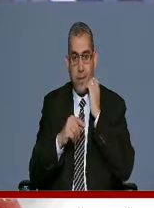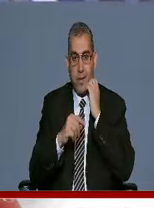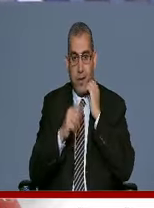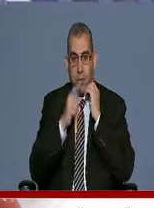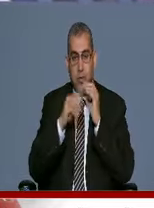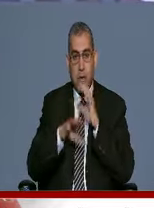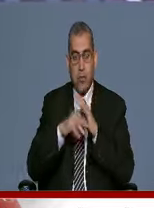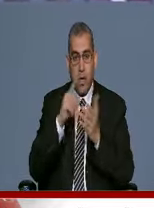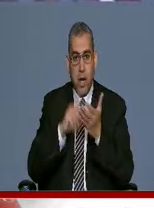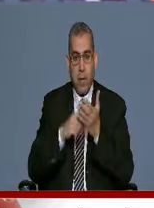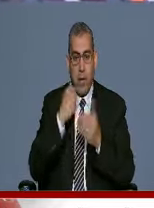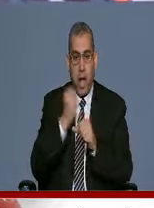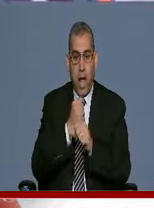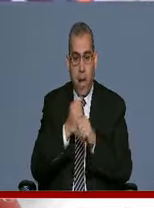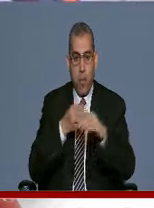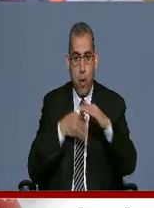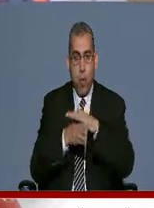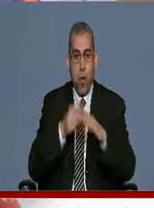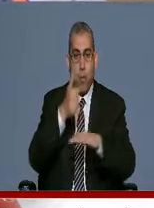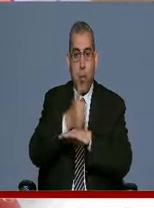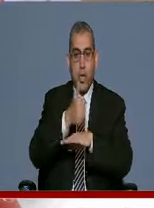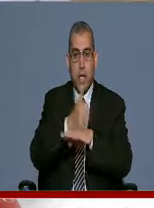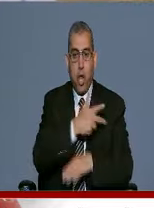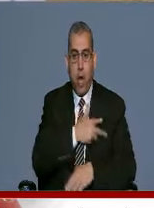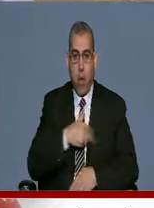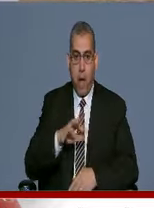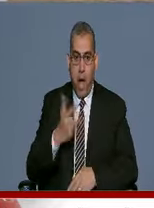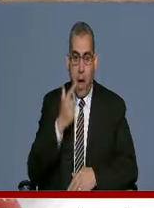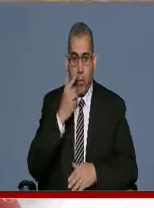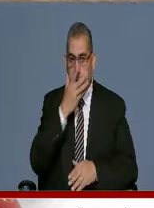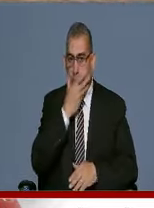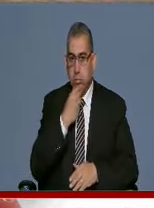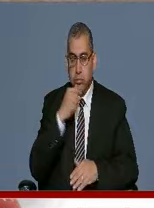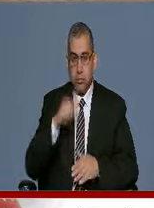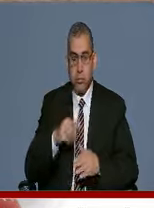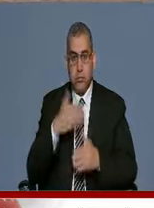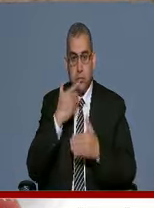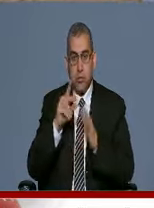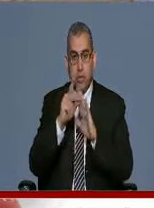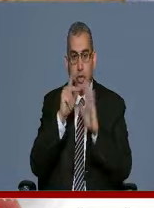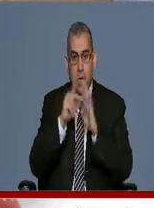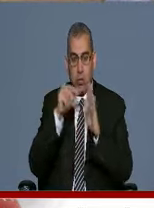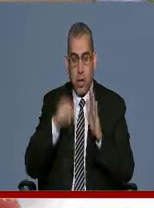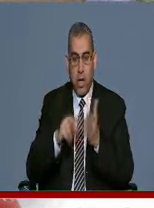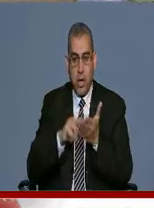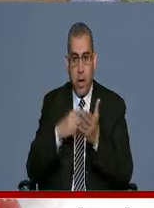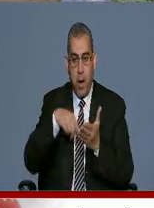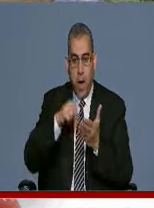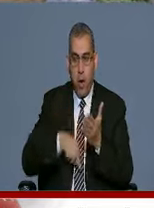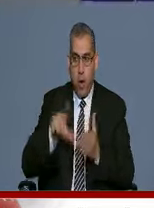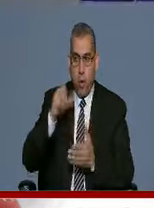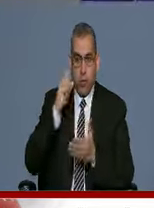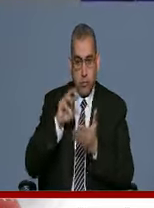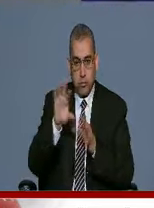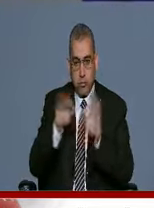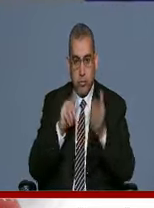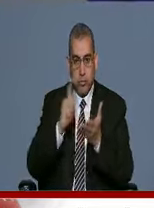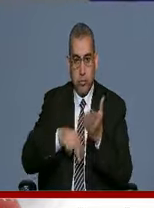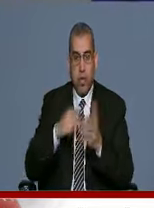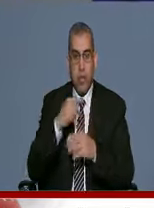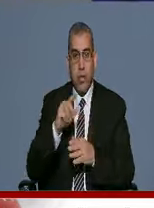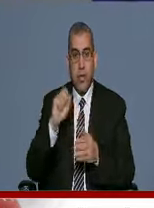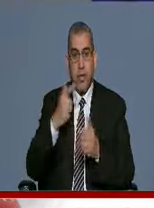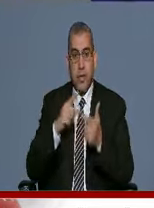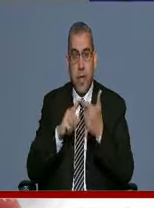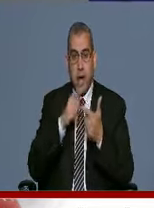بتحسن دورة العمل داخل المؤسسات الحكومية أو في صورة توصيات لمتخذ القرار. المحور الثالث فندم